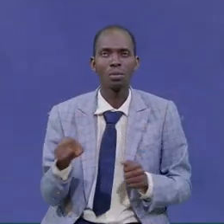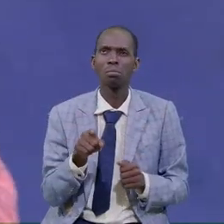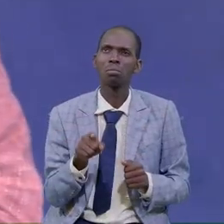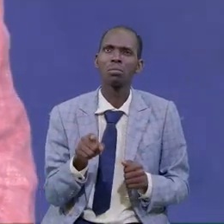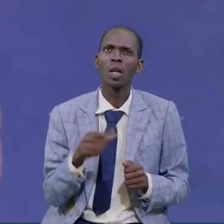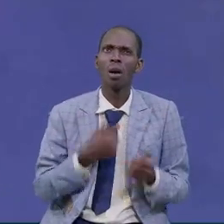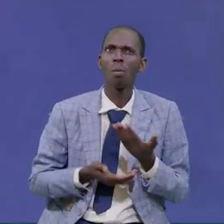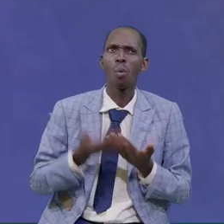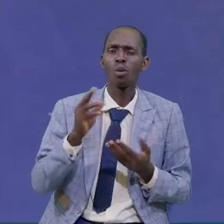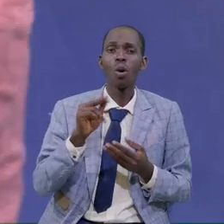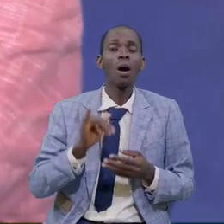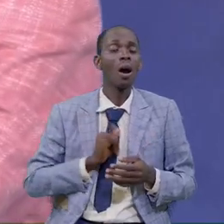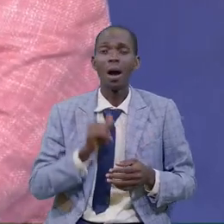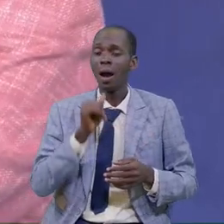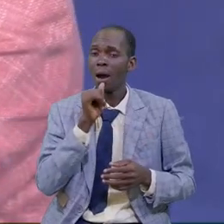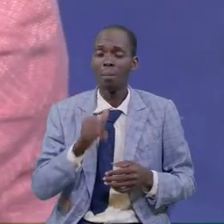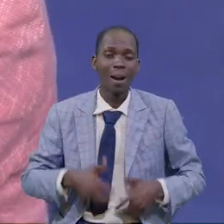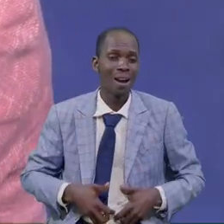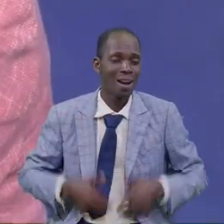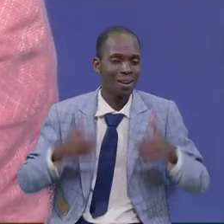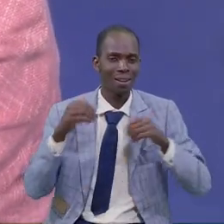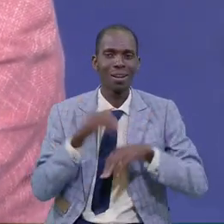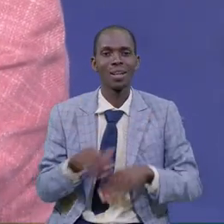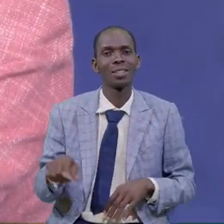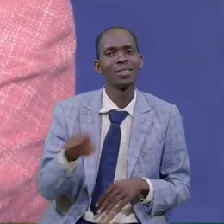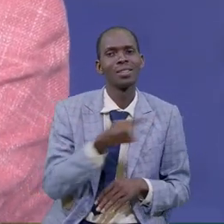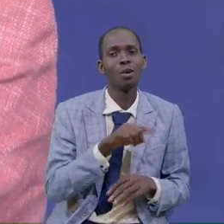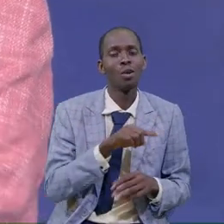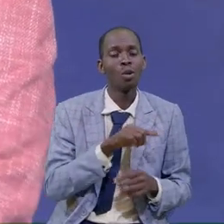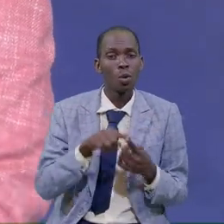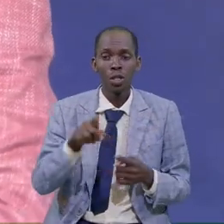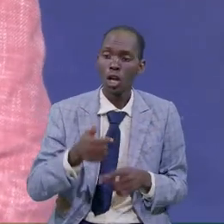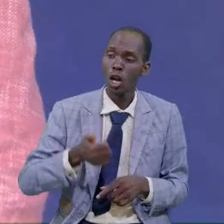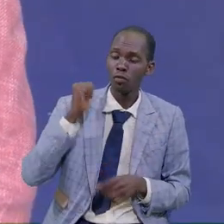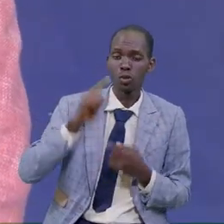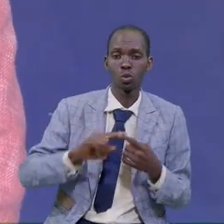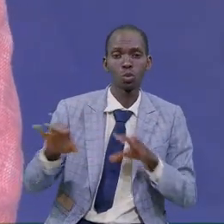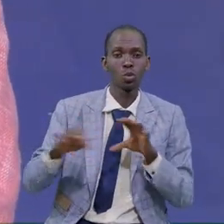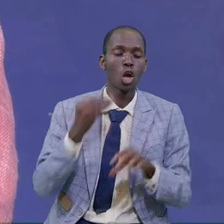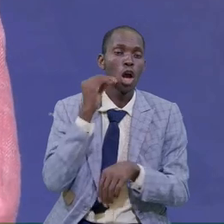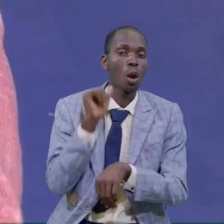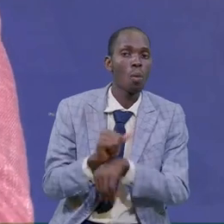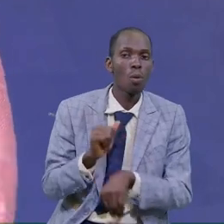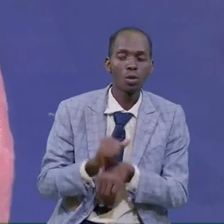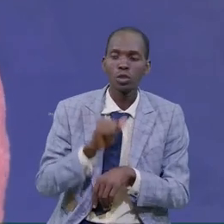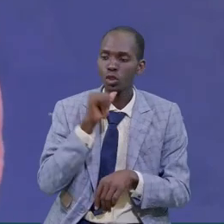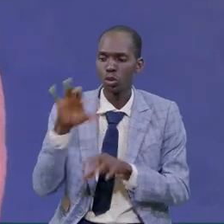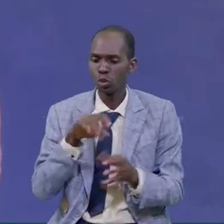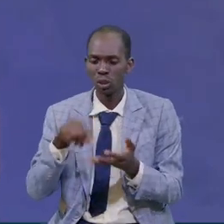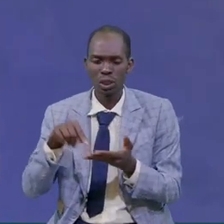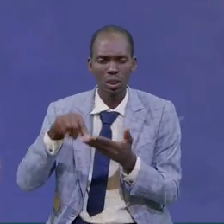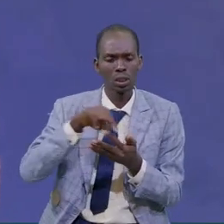J'étais fâché. Quand ils ne faisaient pas leurs devoirs, ne faisaient pas cela. Bon,